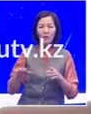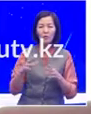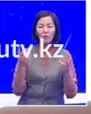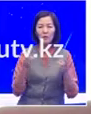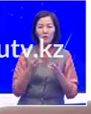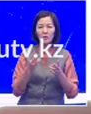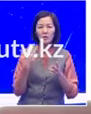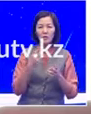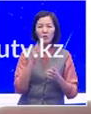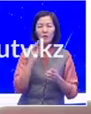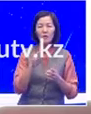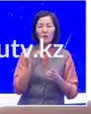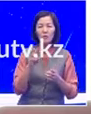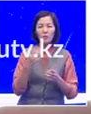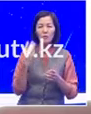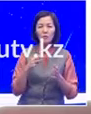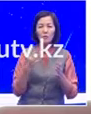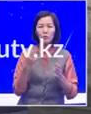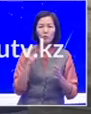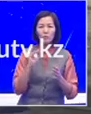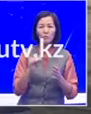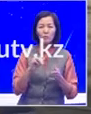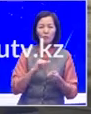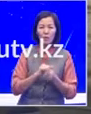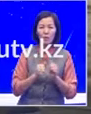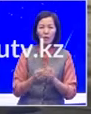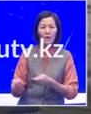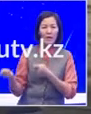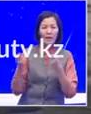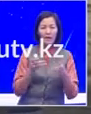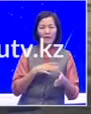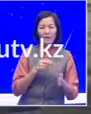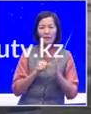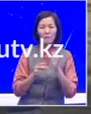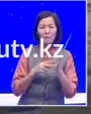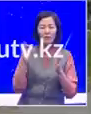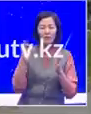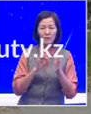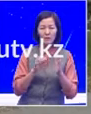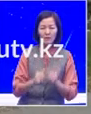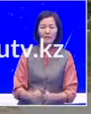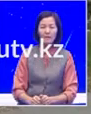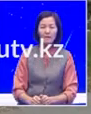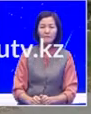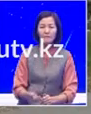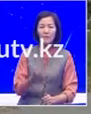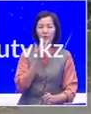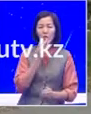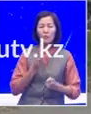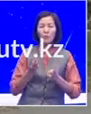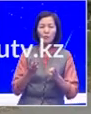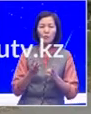қажетті 52 мың тонна көмірдің 34 мың тоннасы келді. 67%-ды құрап отыр. Жылыту маусымына